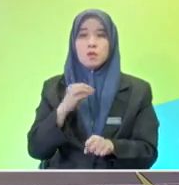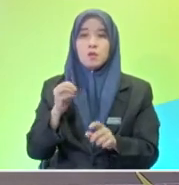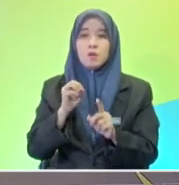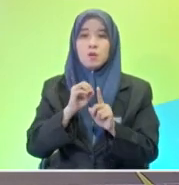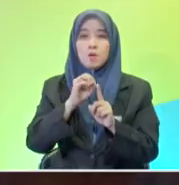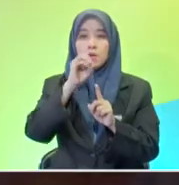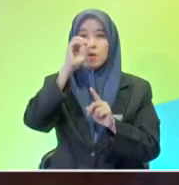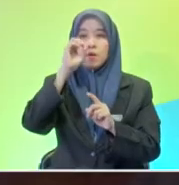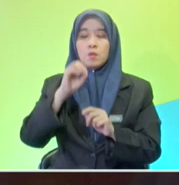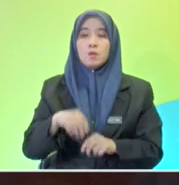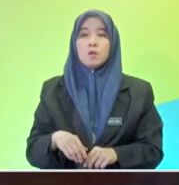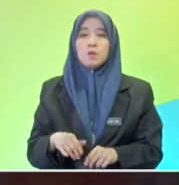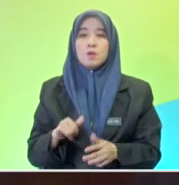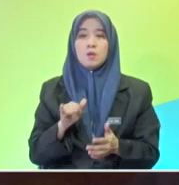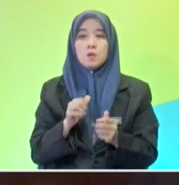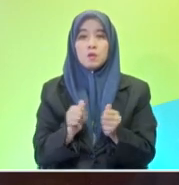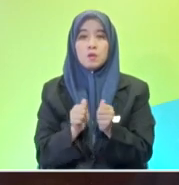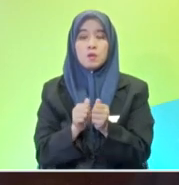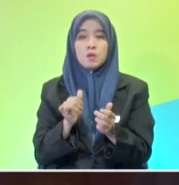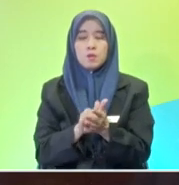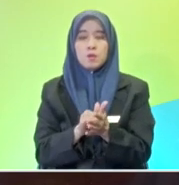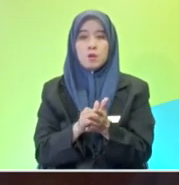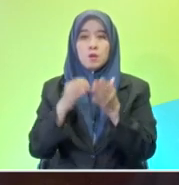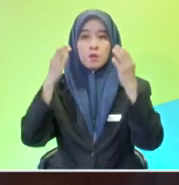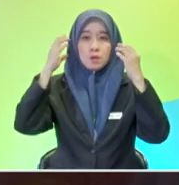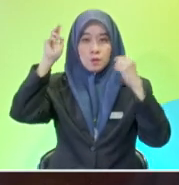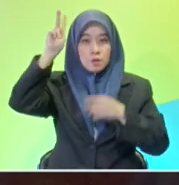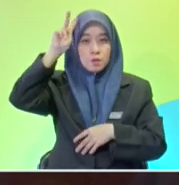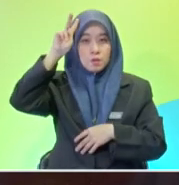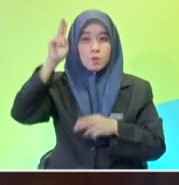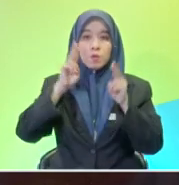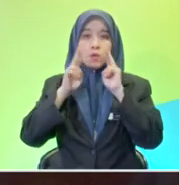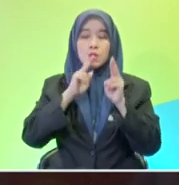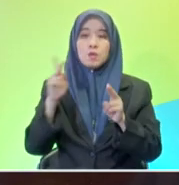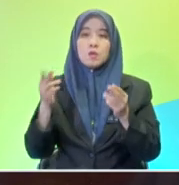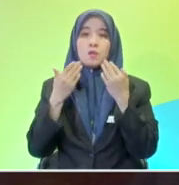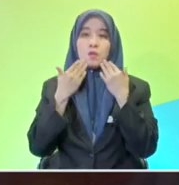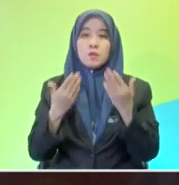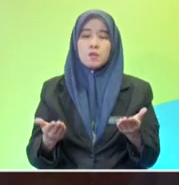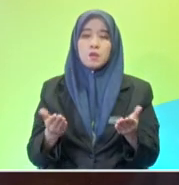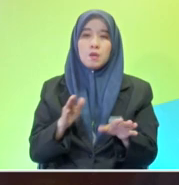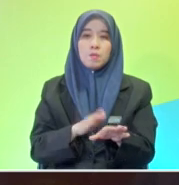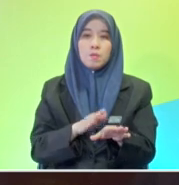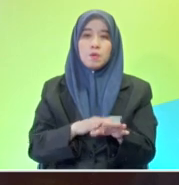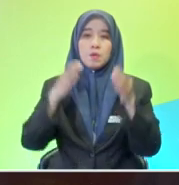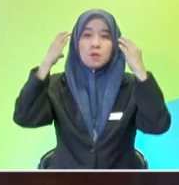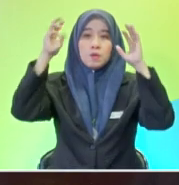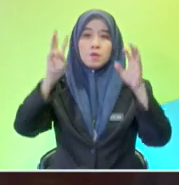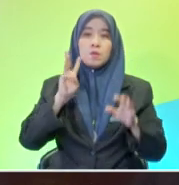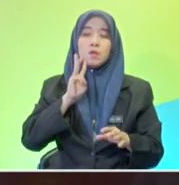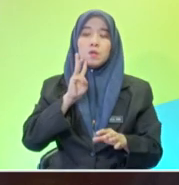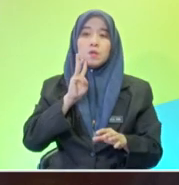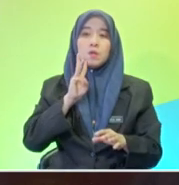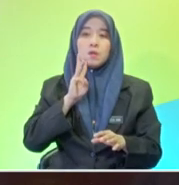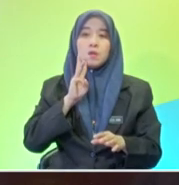murid-murid itu Abang Kris ingin mengucapkan ribuan terima kasih kepada Cikgu Wani sekian daripada saya Kris MJ kembali lagi